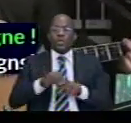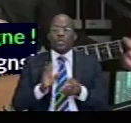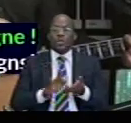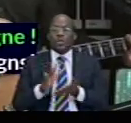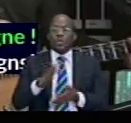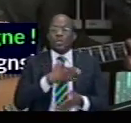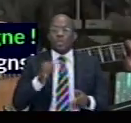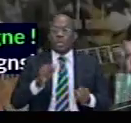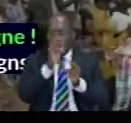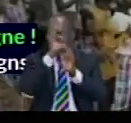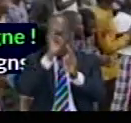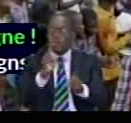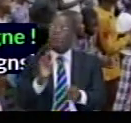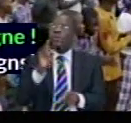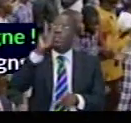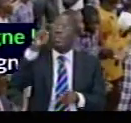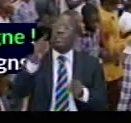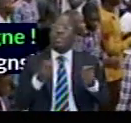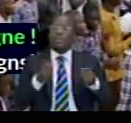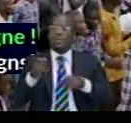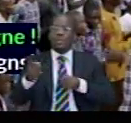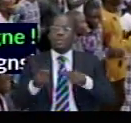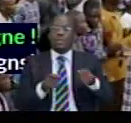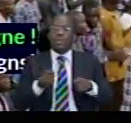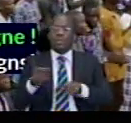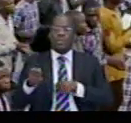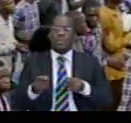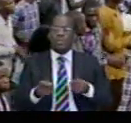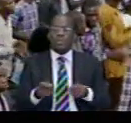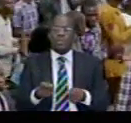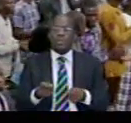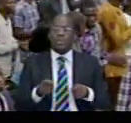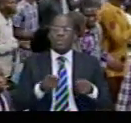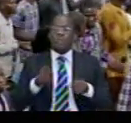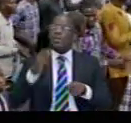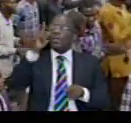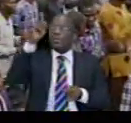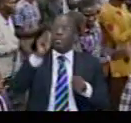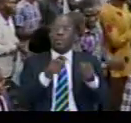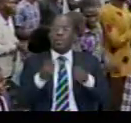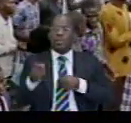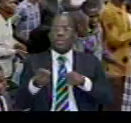il règne. Il règne.